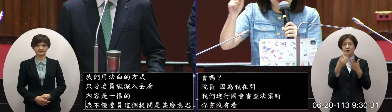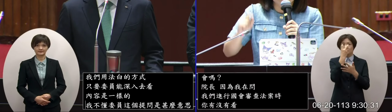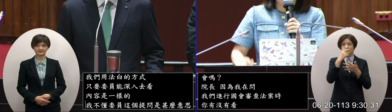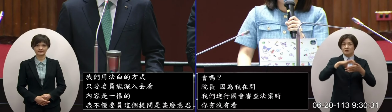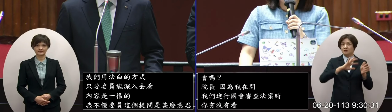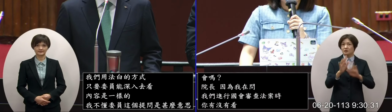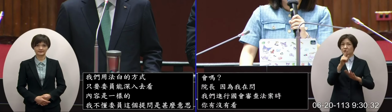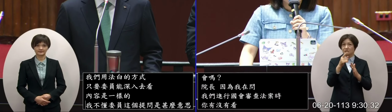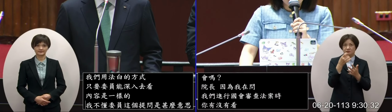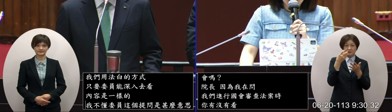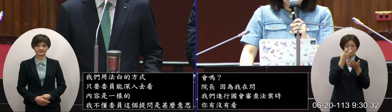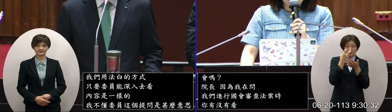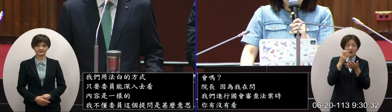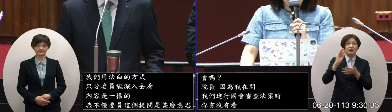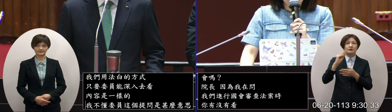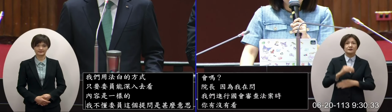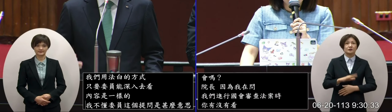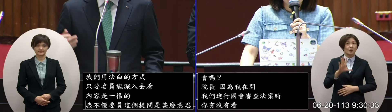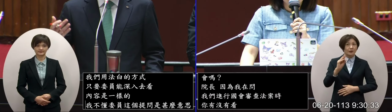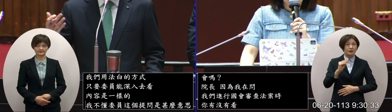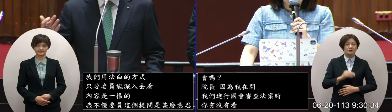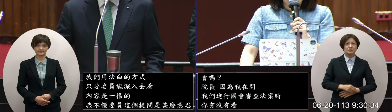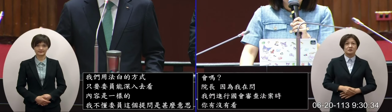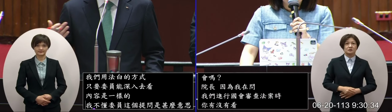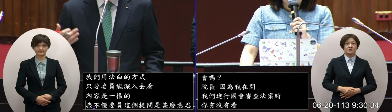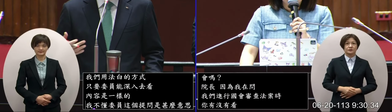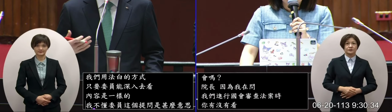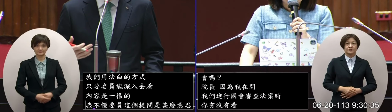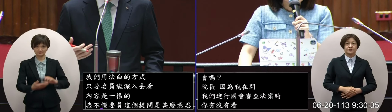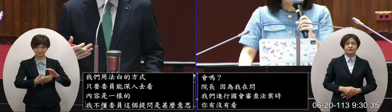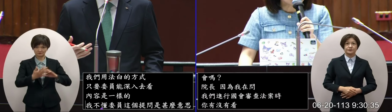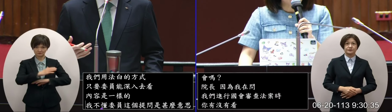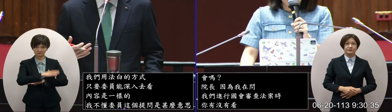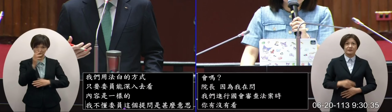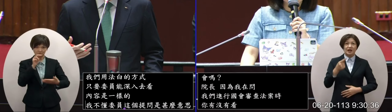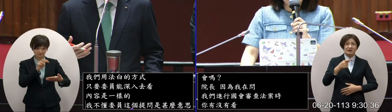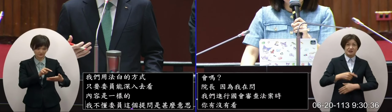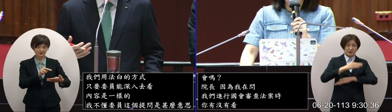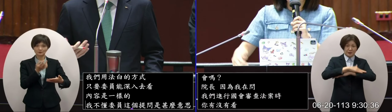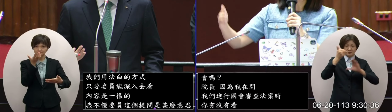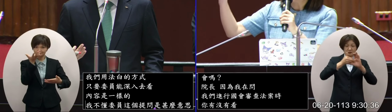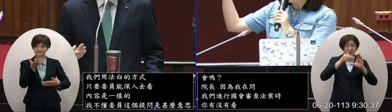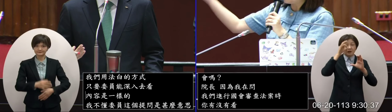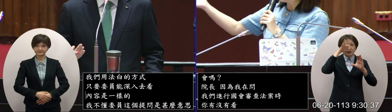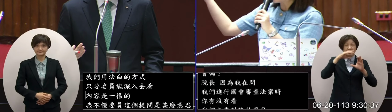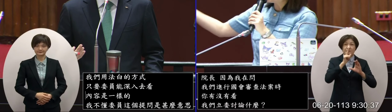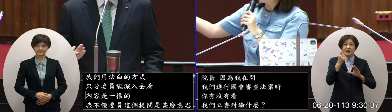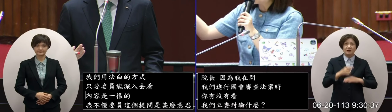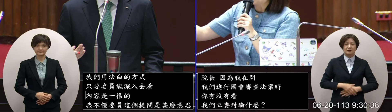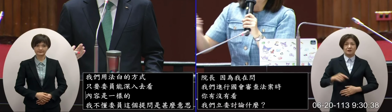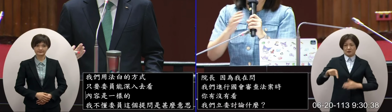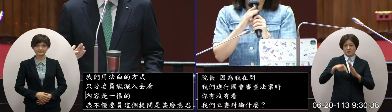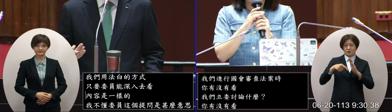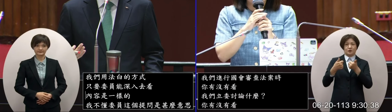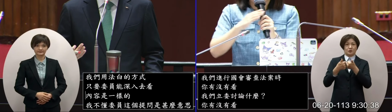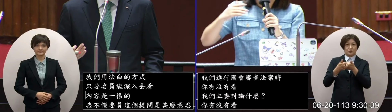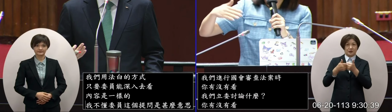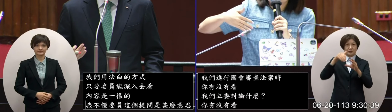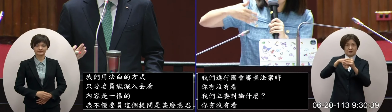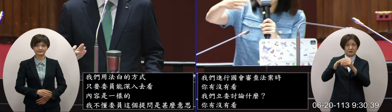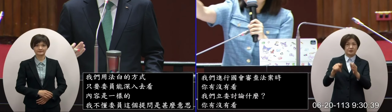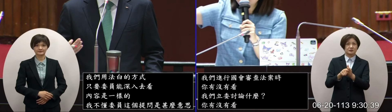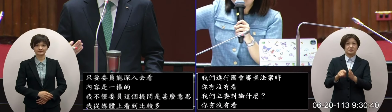的内容？你有看吗？ 我从媒体上看到比较多。 你只从媒体上看，所以我们在院会表决的时